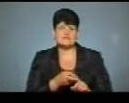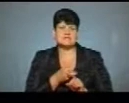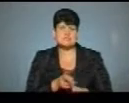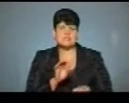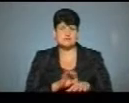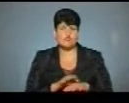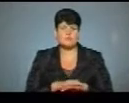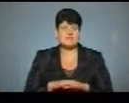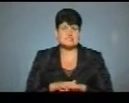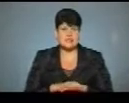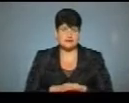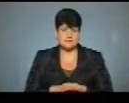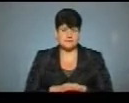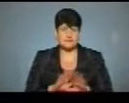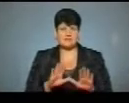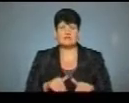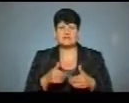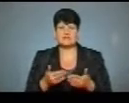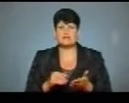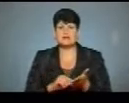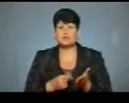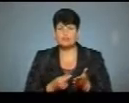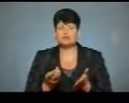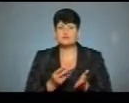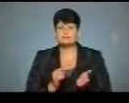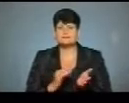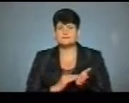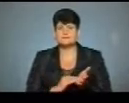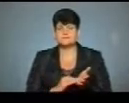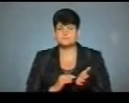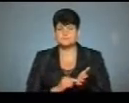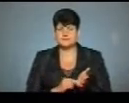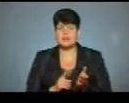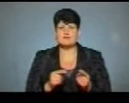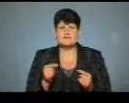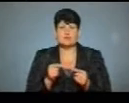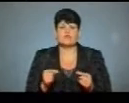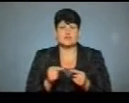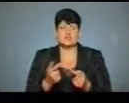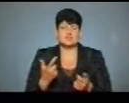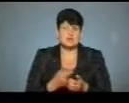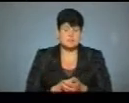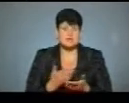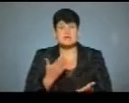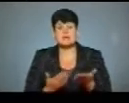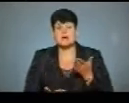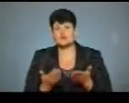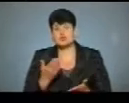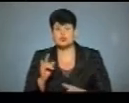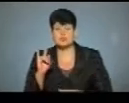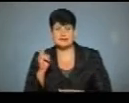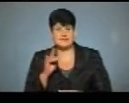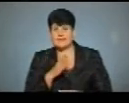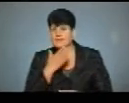захворювань населення, видавати довідку, де вказувати відповідні щеплення. Якщо ж дитина